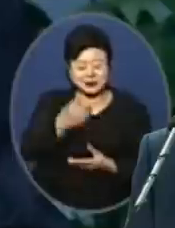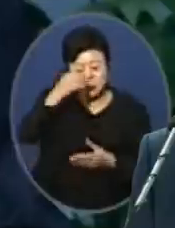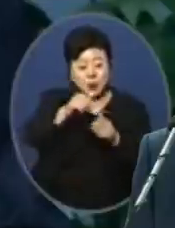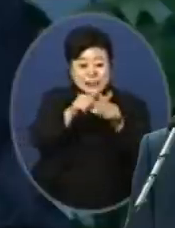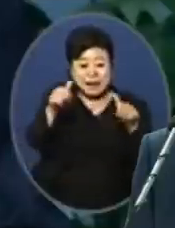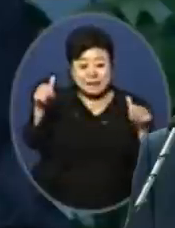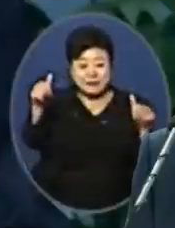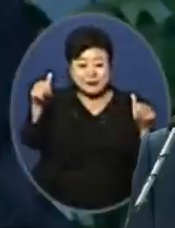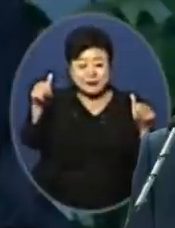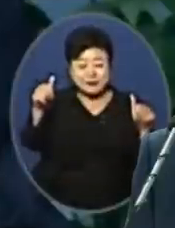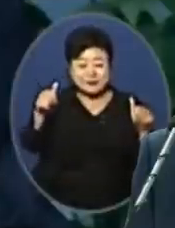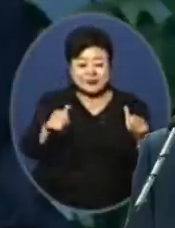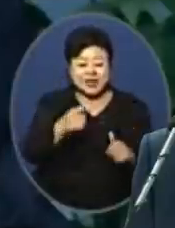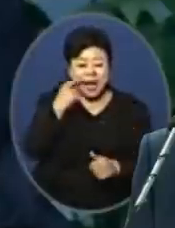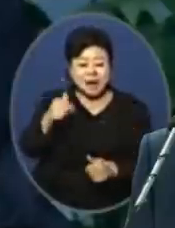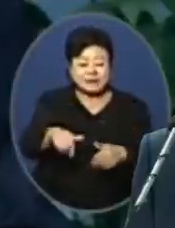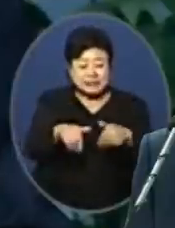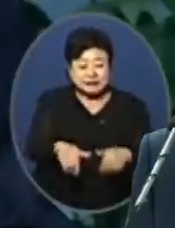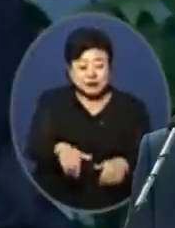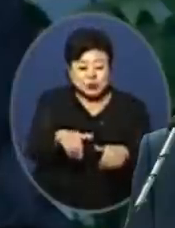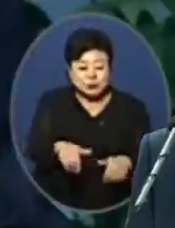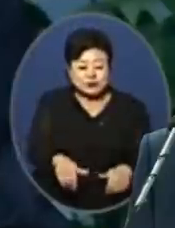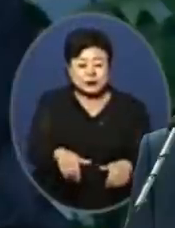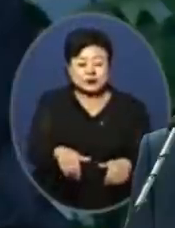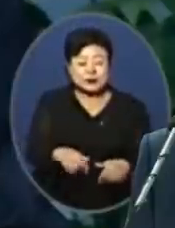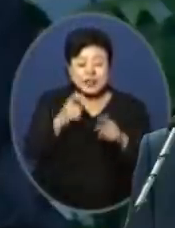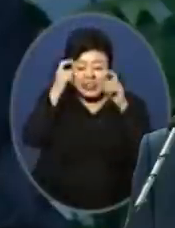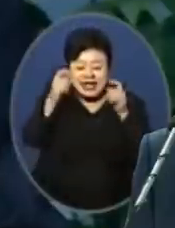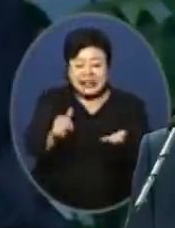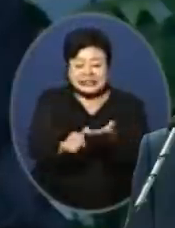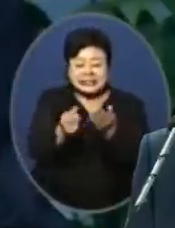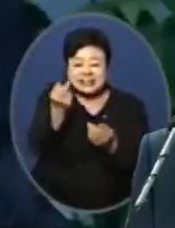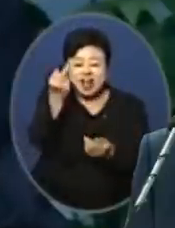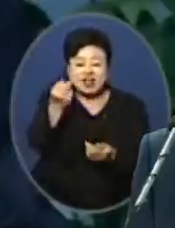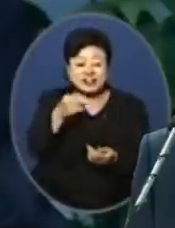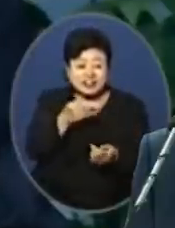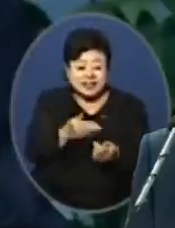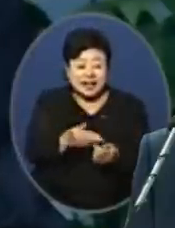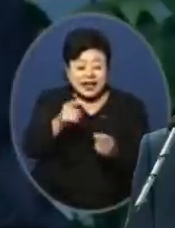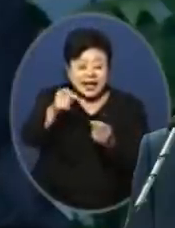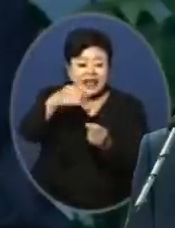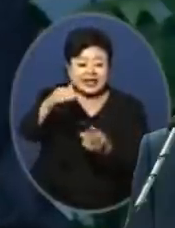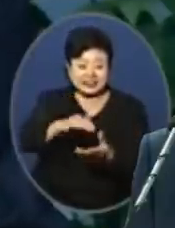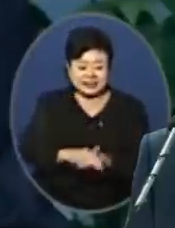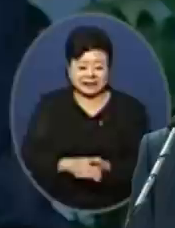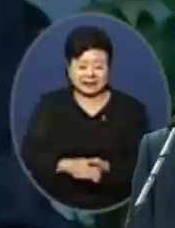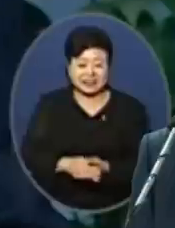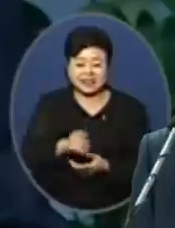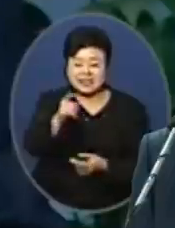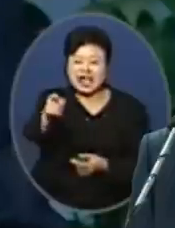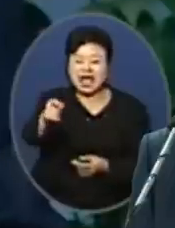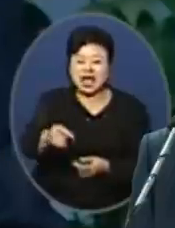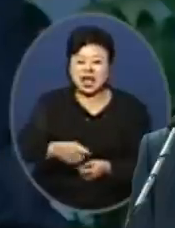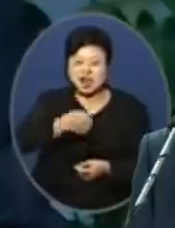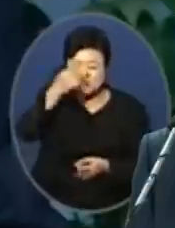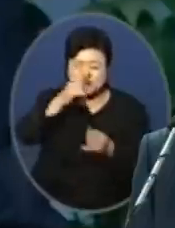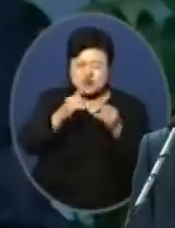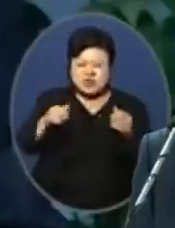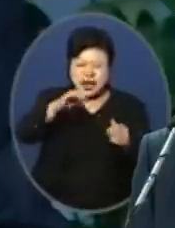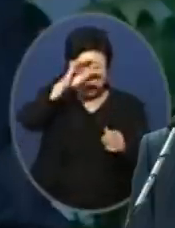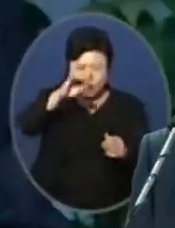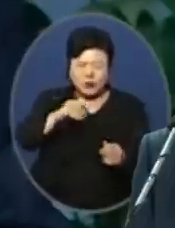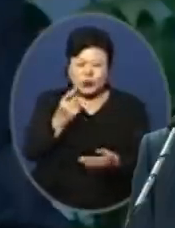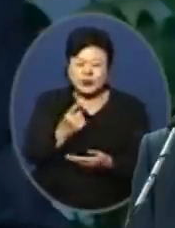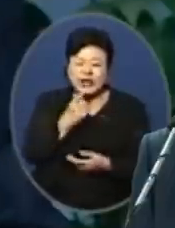요셉이 아버지 심부름으로 양을 치는 형들에게 가까이 가니까 야 저놈 꿈꾸는 자가